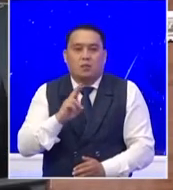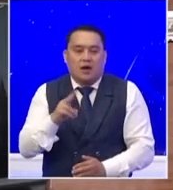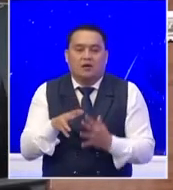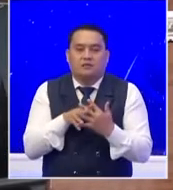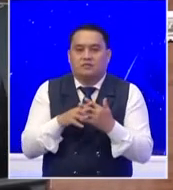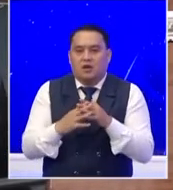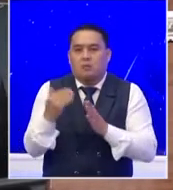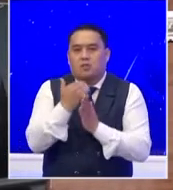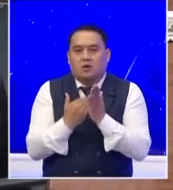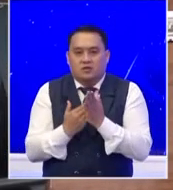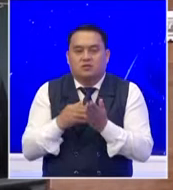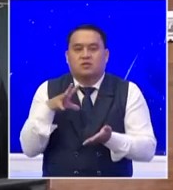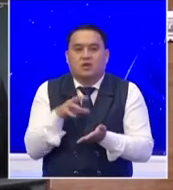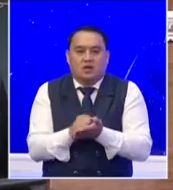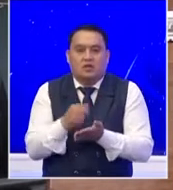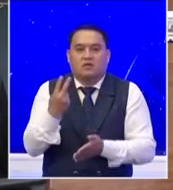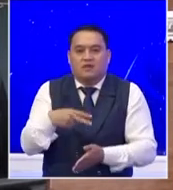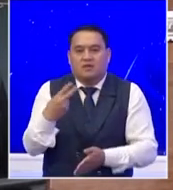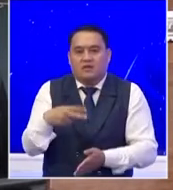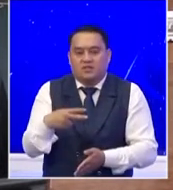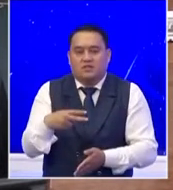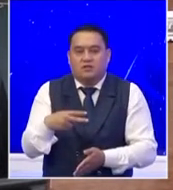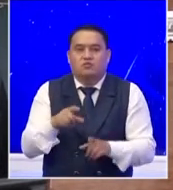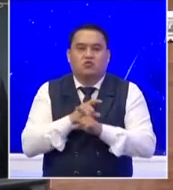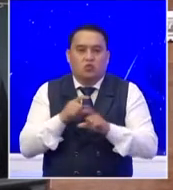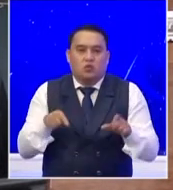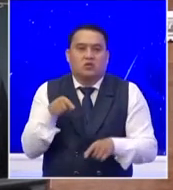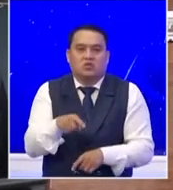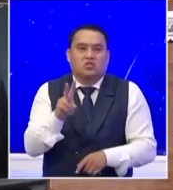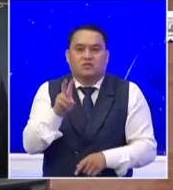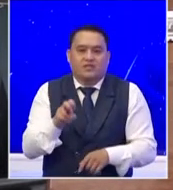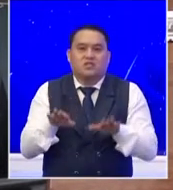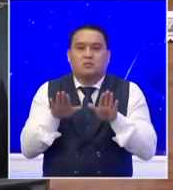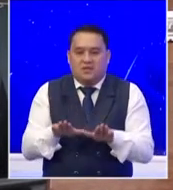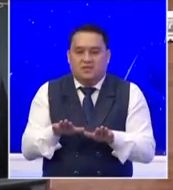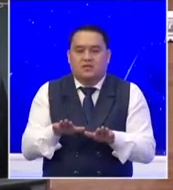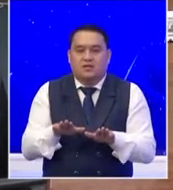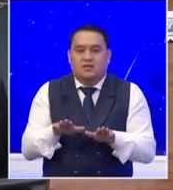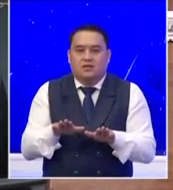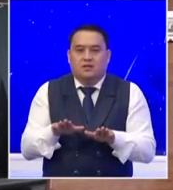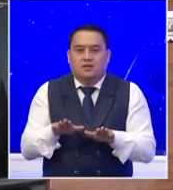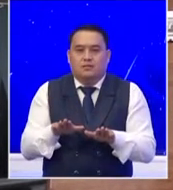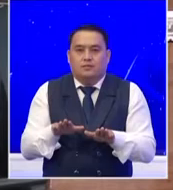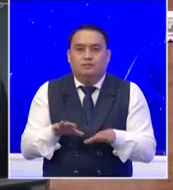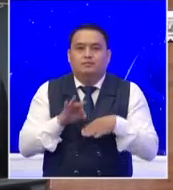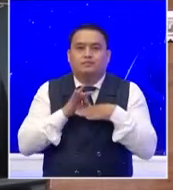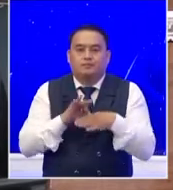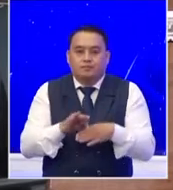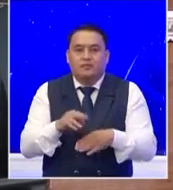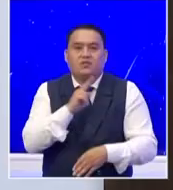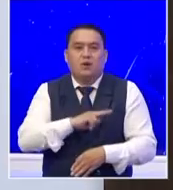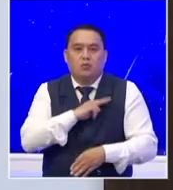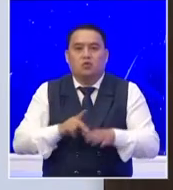По программе дорожной карты занятости 2020 школа на 1200 мест. Сейчас проводится организация